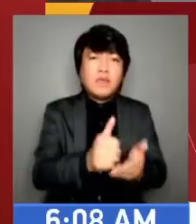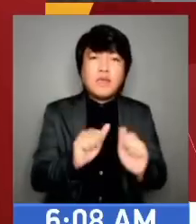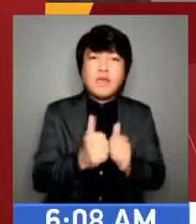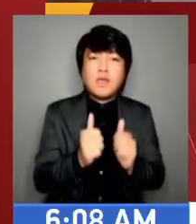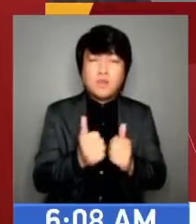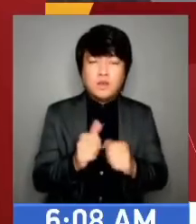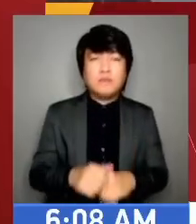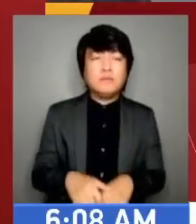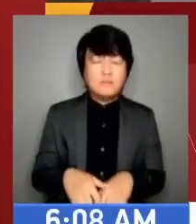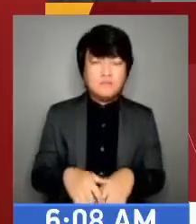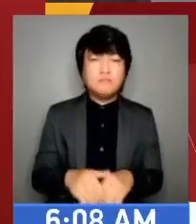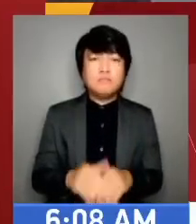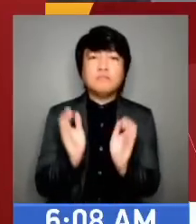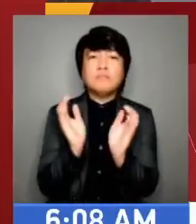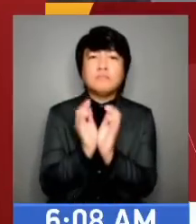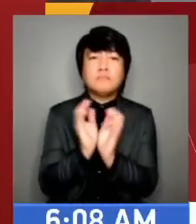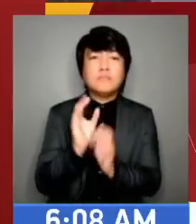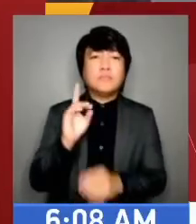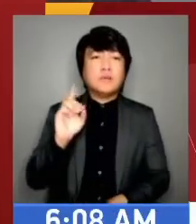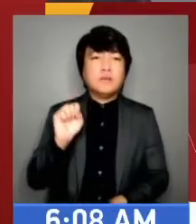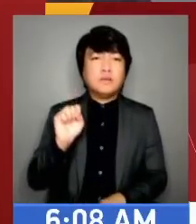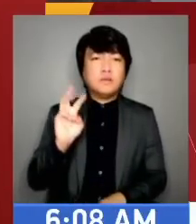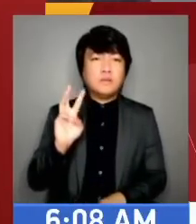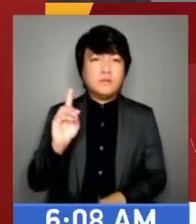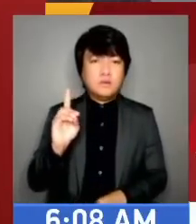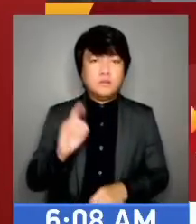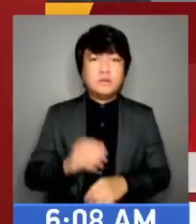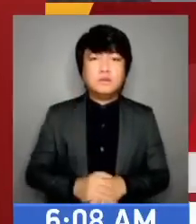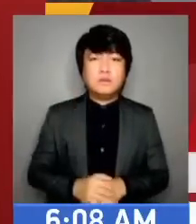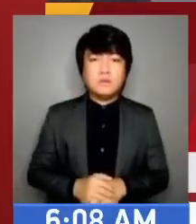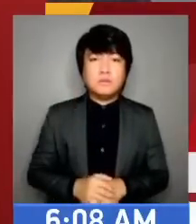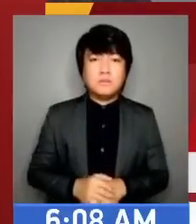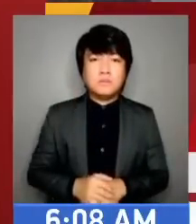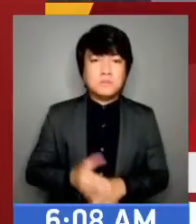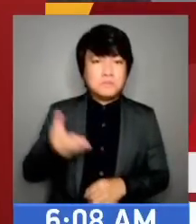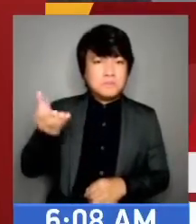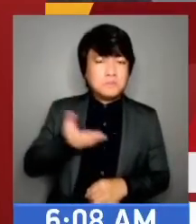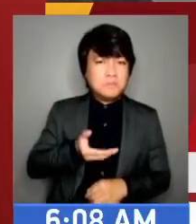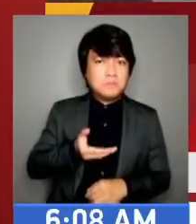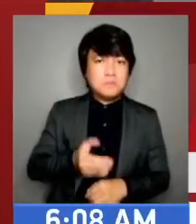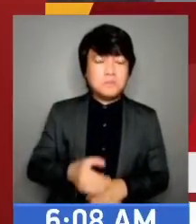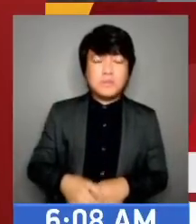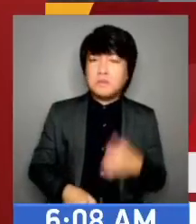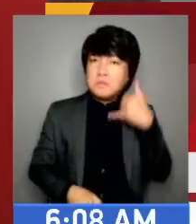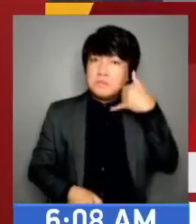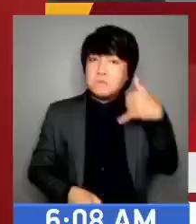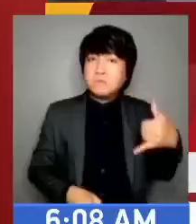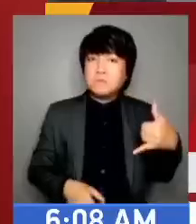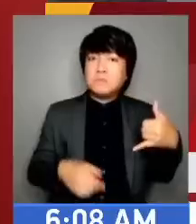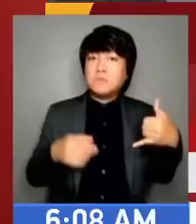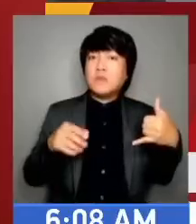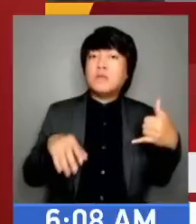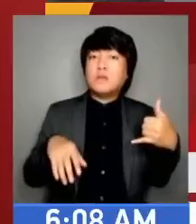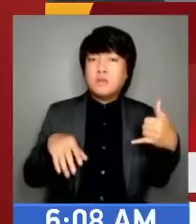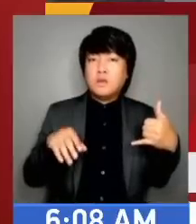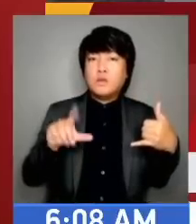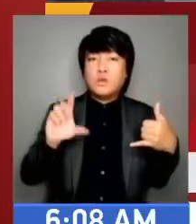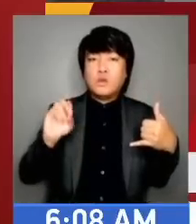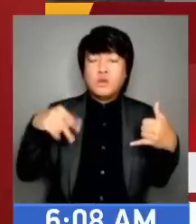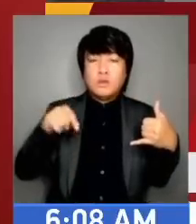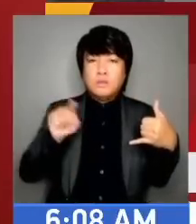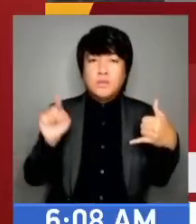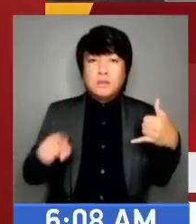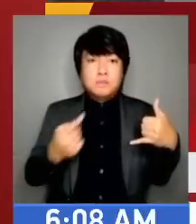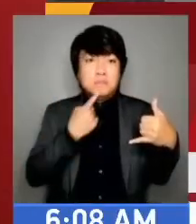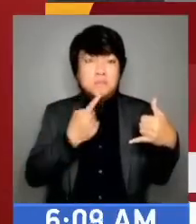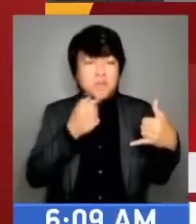Development. Maganda umaga po, Asik Lopez. Yes, ma'am. Good morning po. Good morning po sa ating mga kababayan na nakatutok sa ating programa.